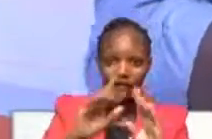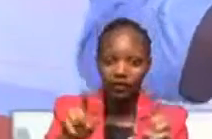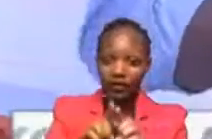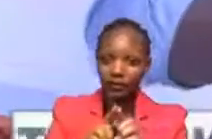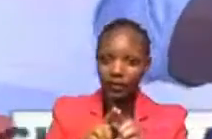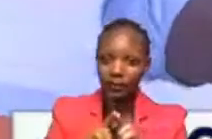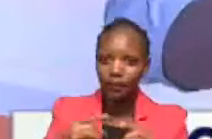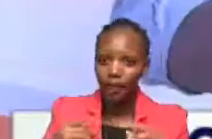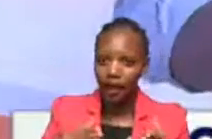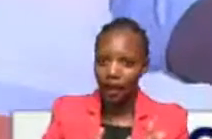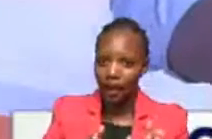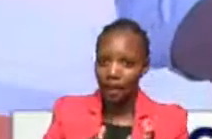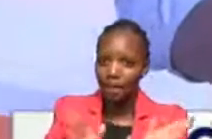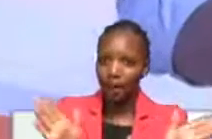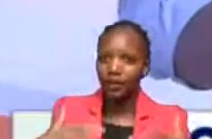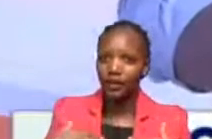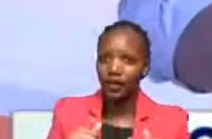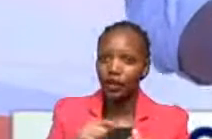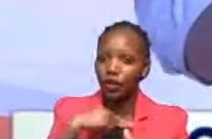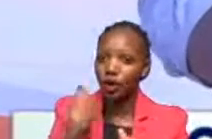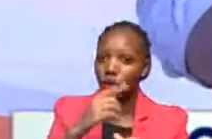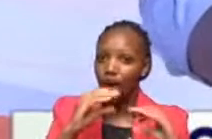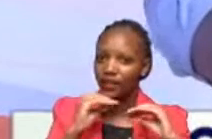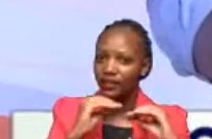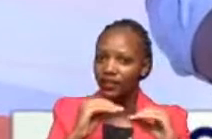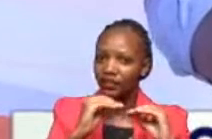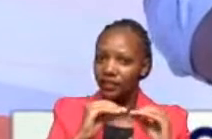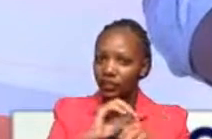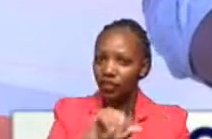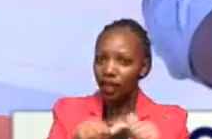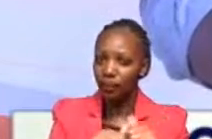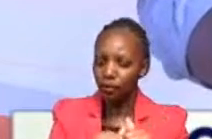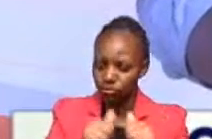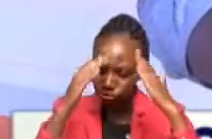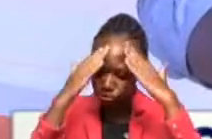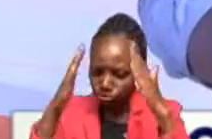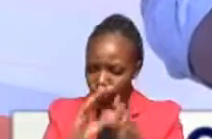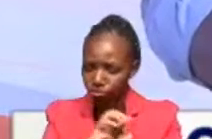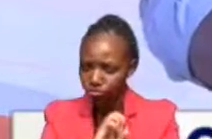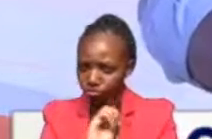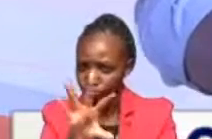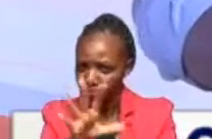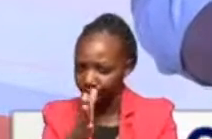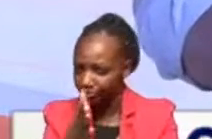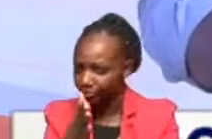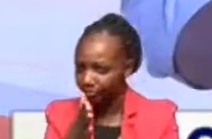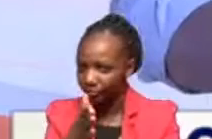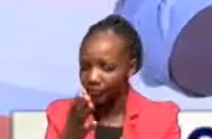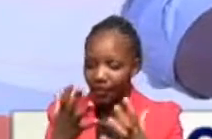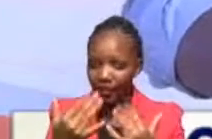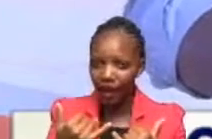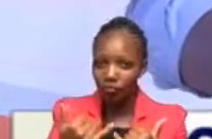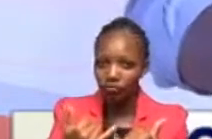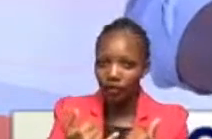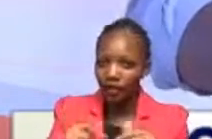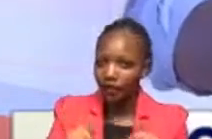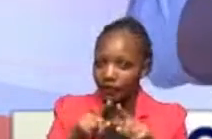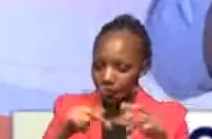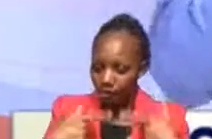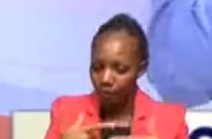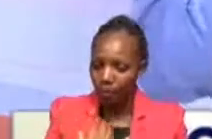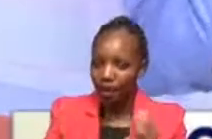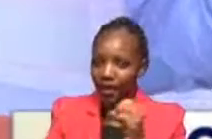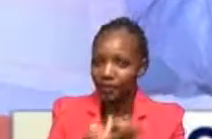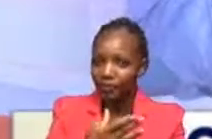ya umma wanaotoa hamasa vijijini kuhusu namna ya kudhibiti maambukizi ya virusi vya corona wameelezea kukumbana